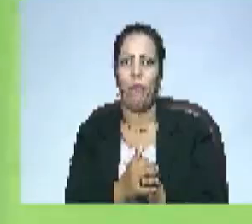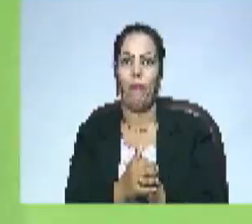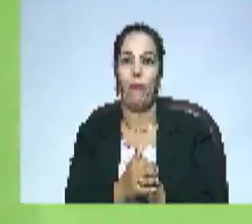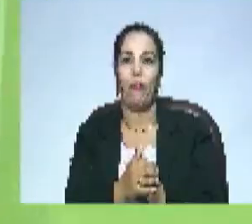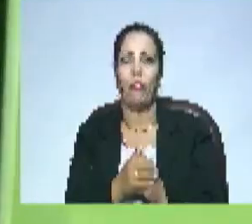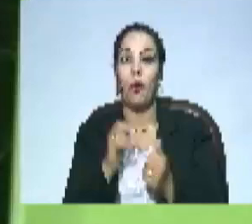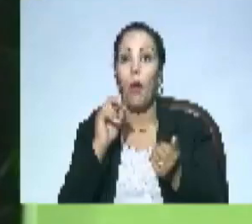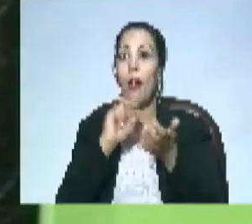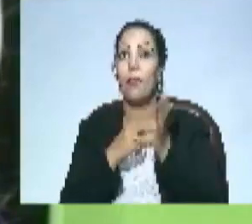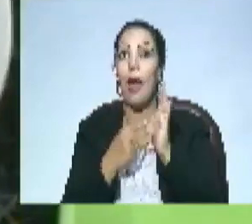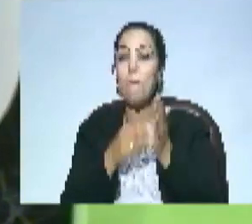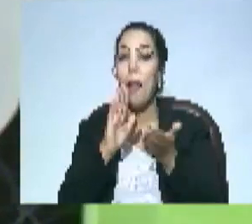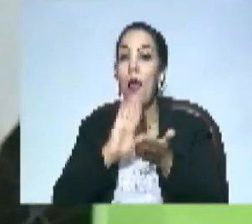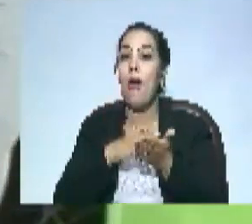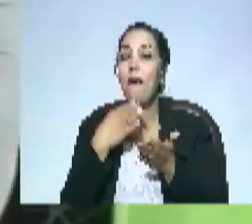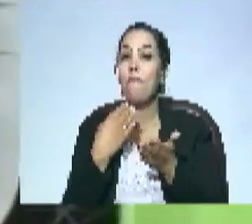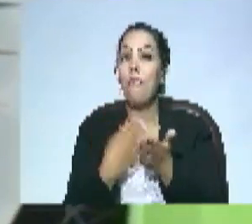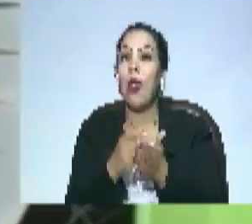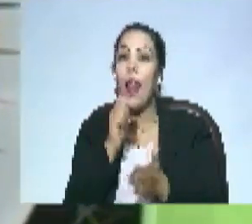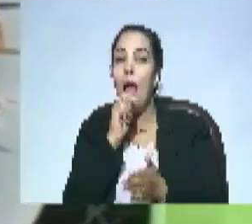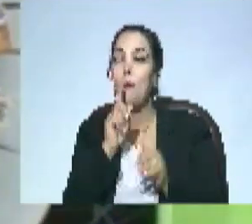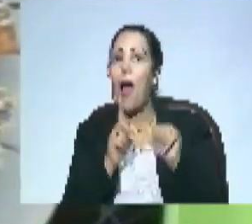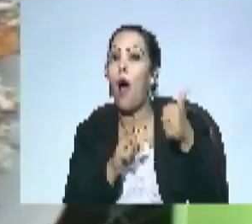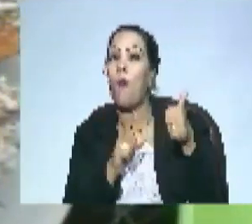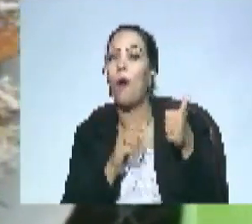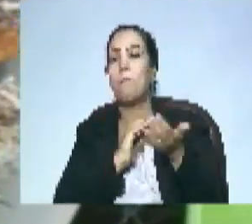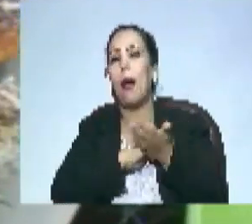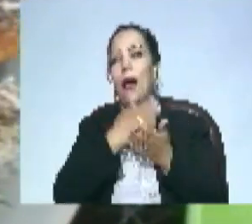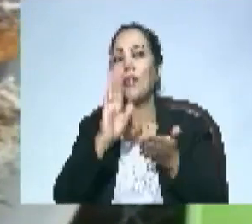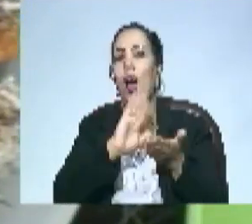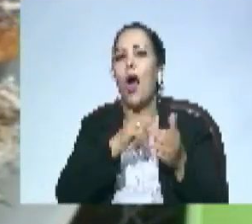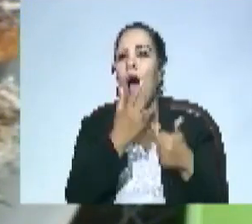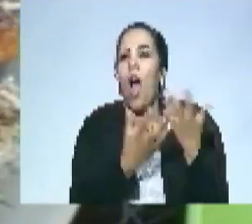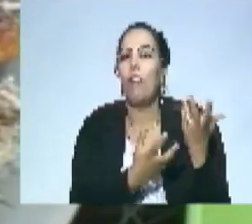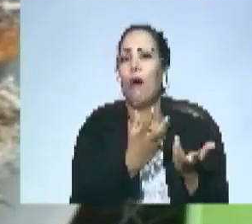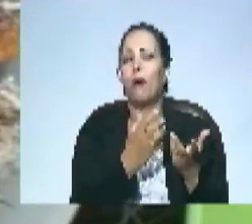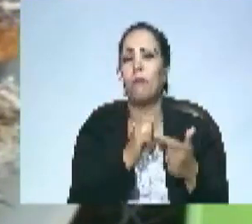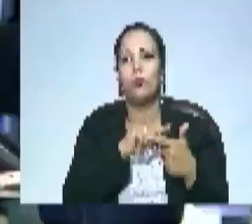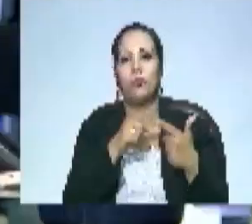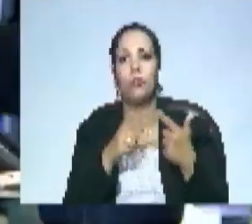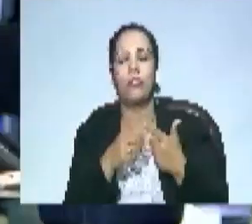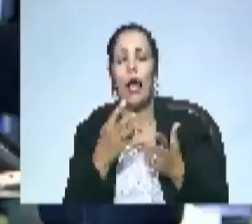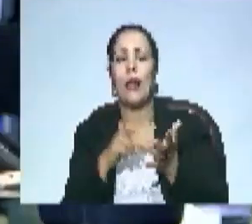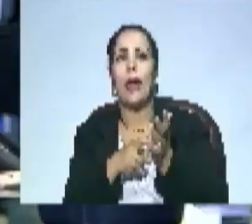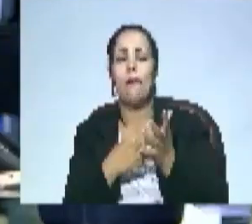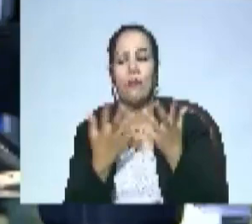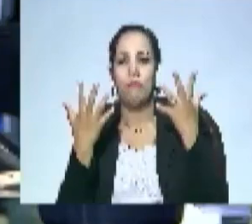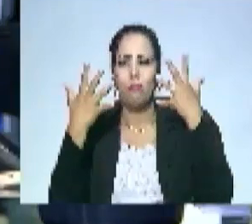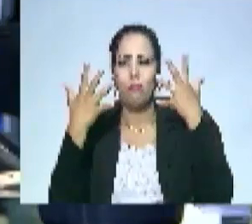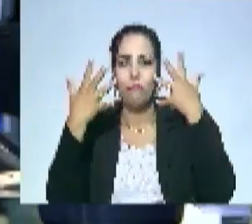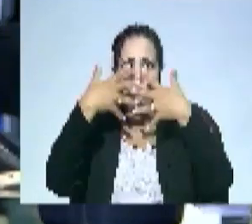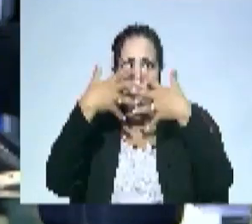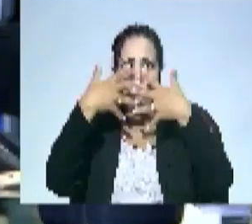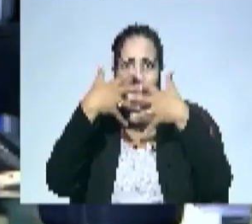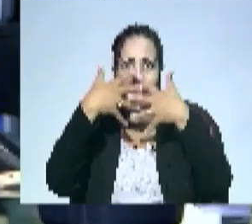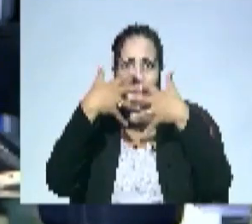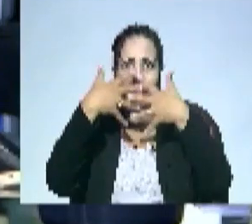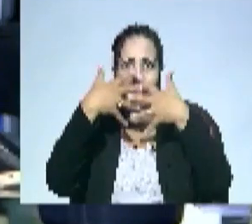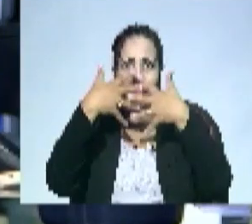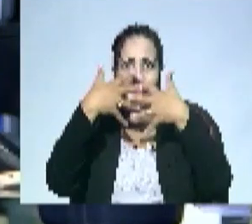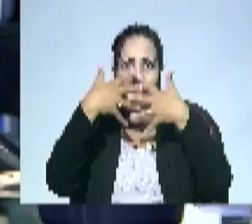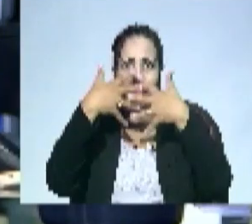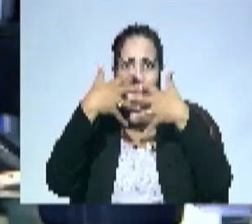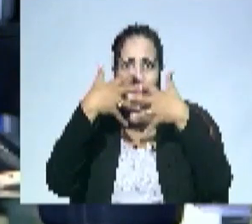ولا ناخد الفليه الاول نحطه على النار وبعدين نشوف هنعمل ايه انا خايفه بس الناس الحاجه تدخل في بعضها فتلاقيه حط الكريمه في